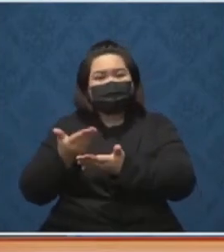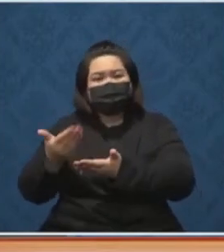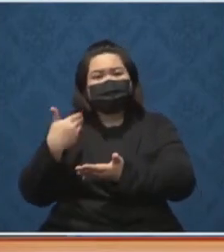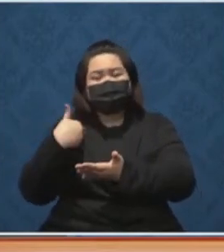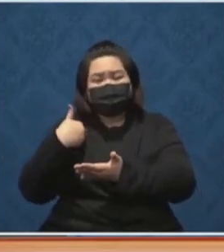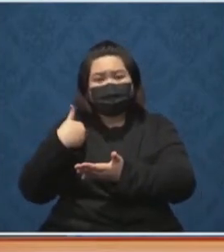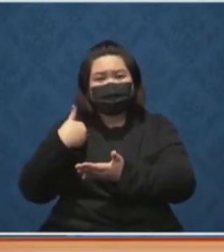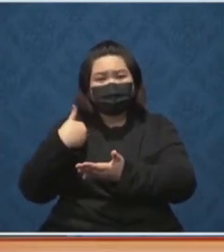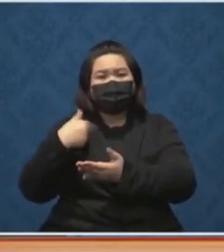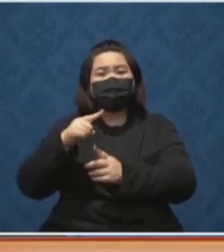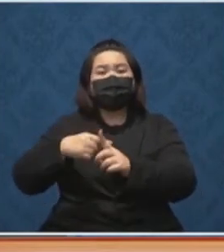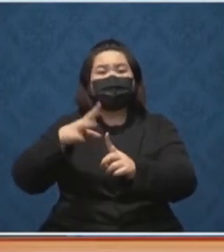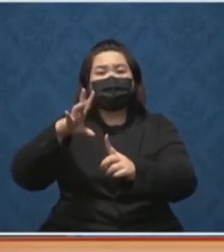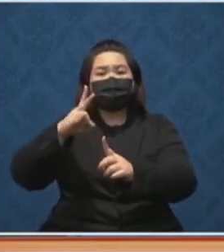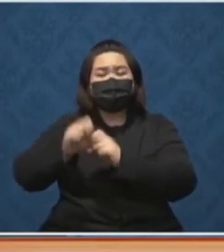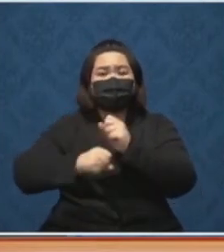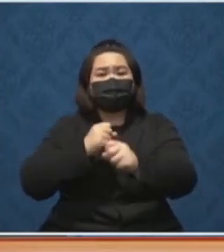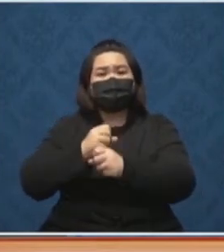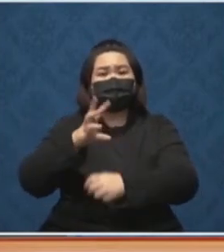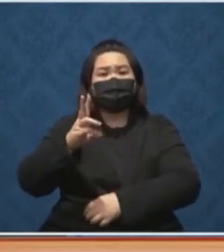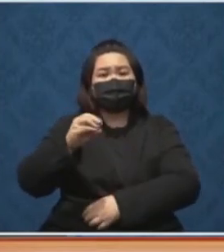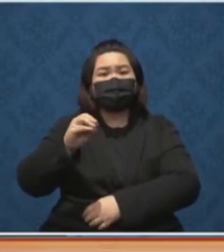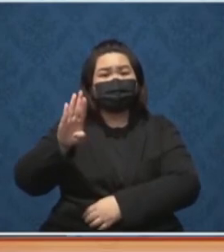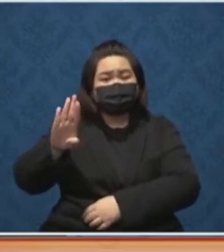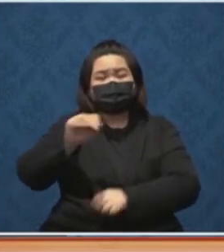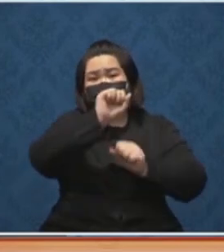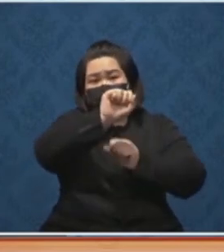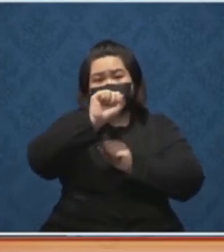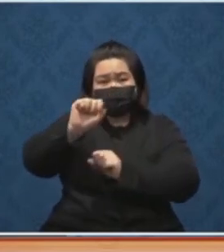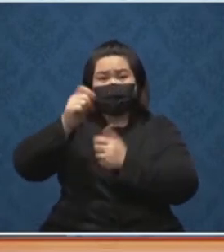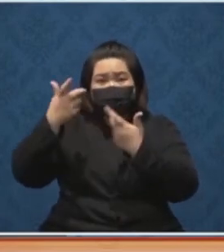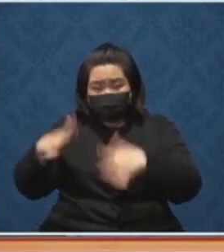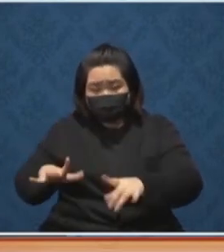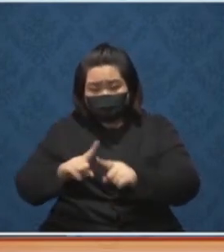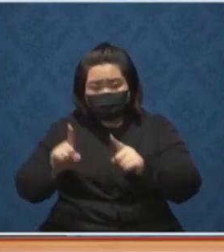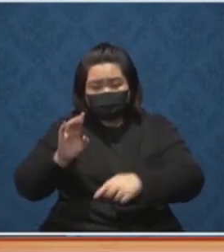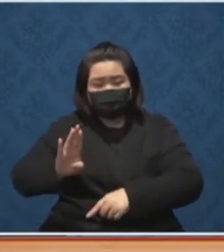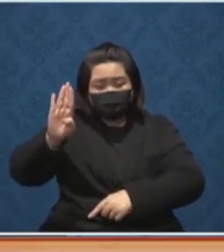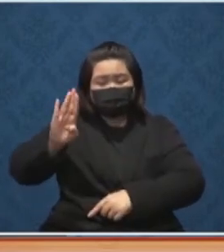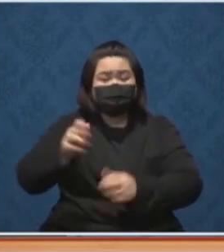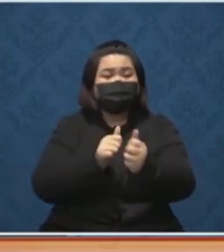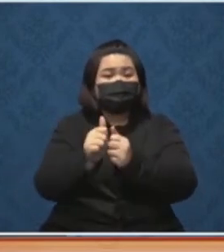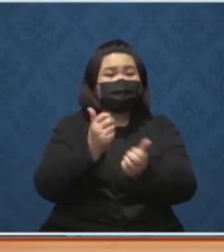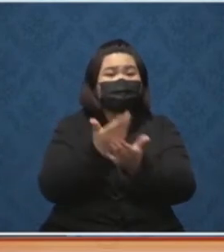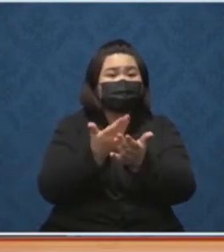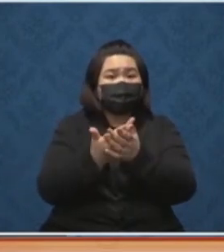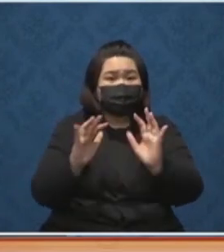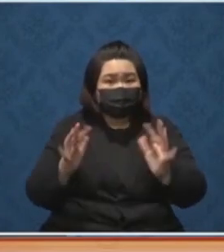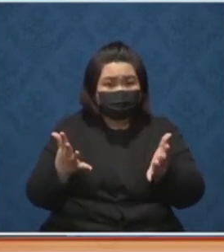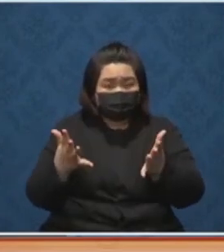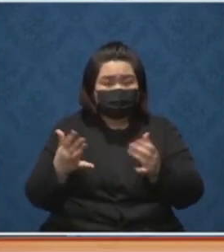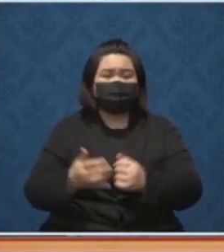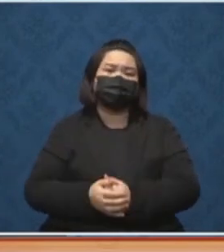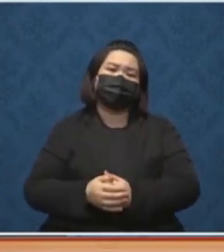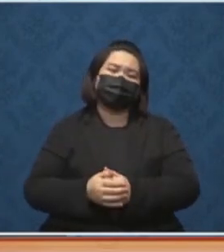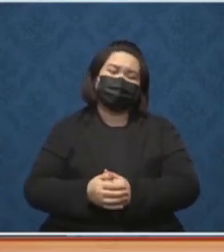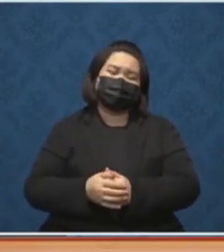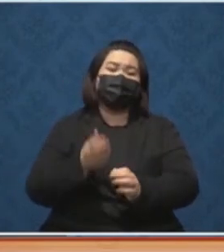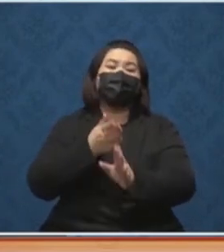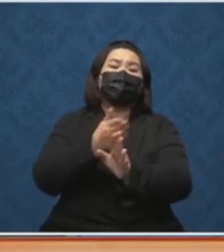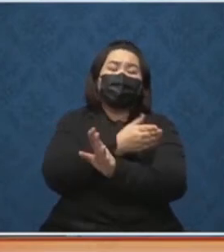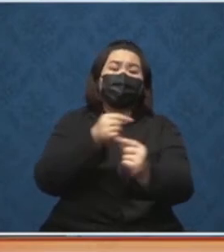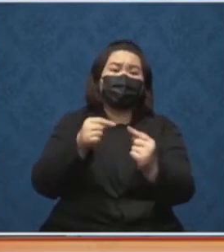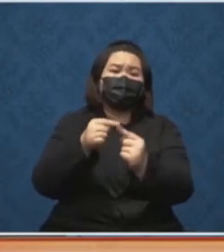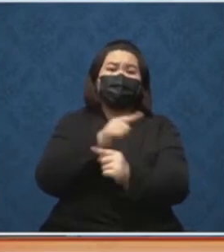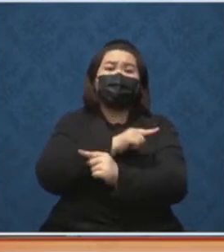กด 64และมีการยกเลือกประกวดราคา ไม่วาด้เหตุผลอะไรก็ตามนะครับในวนที่ 18 กรกดา 65 ก่อนอภิปลายไมไว